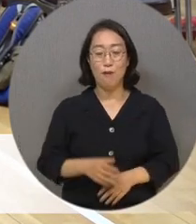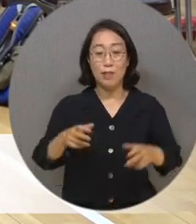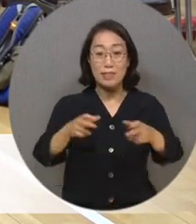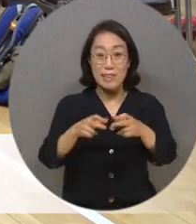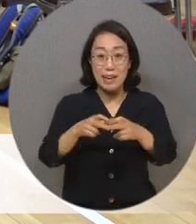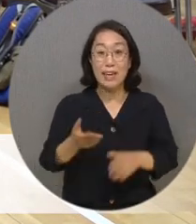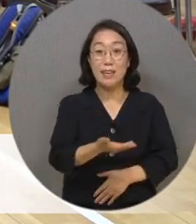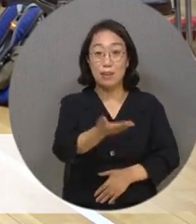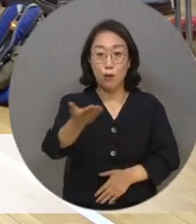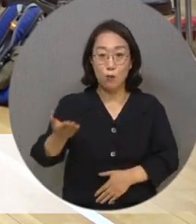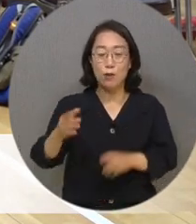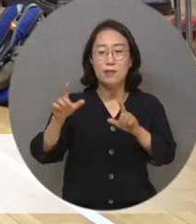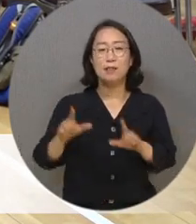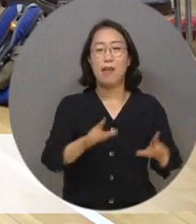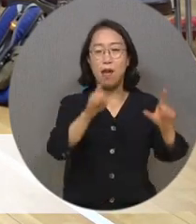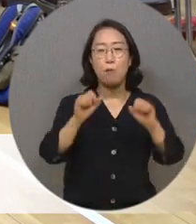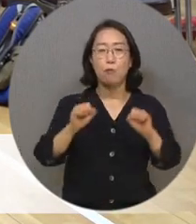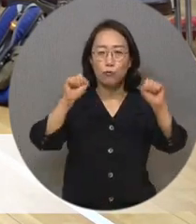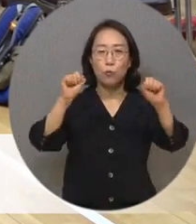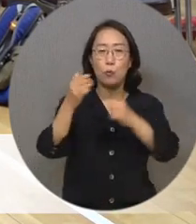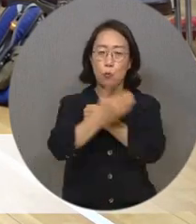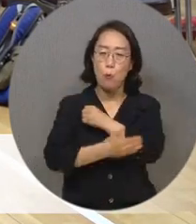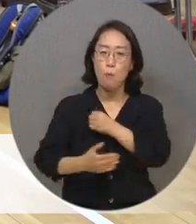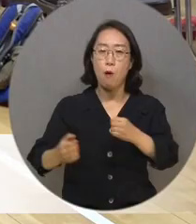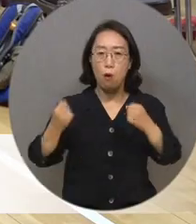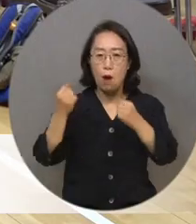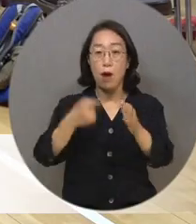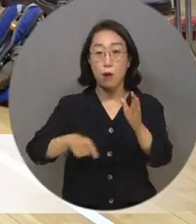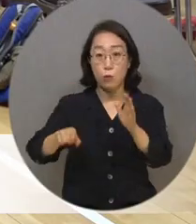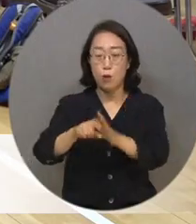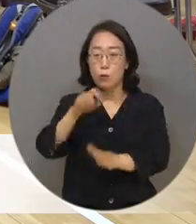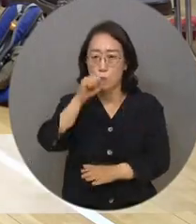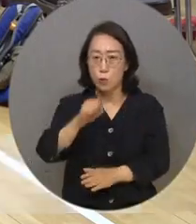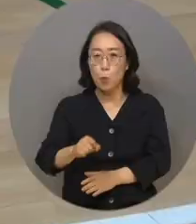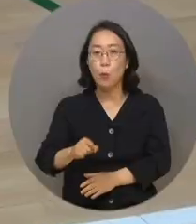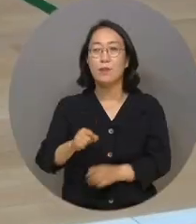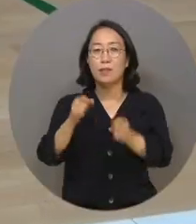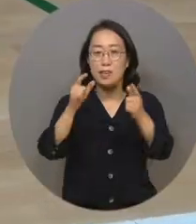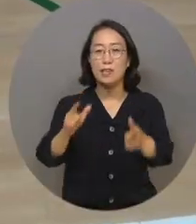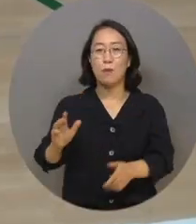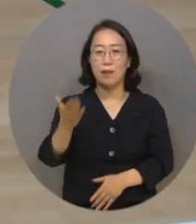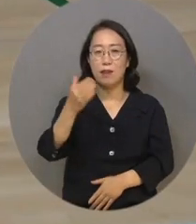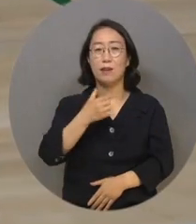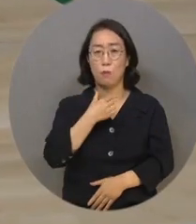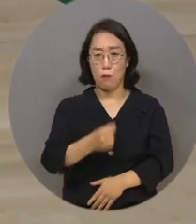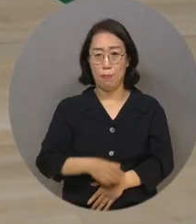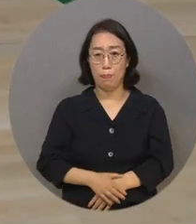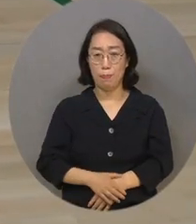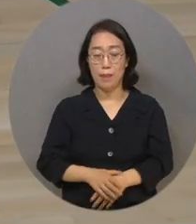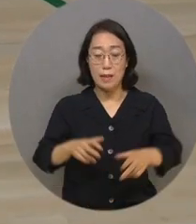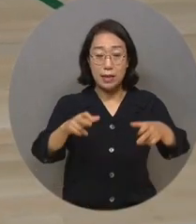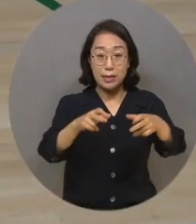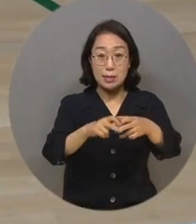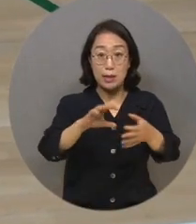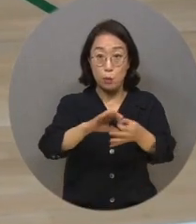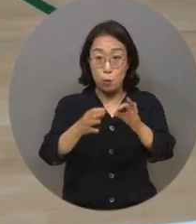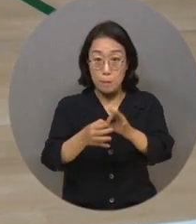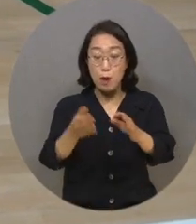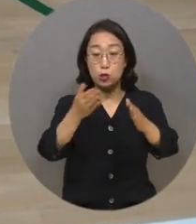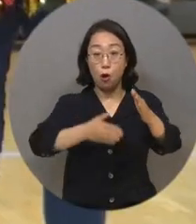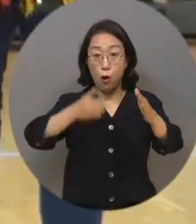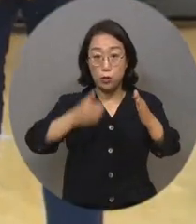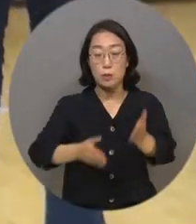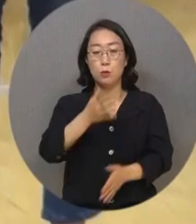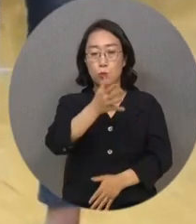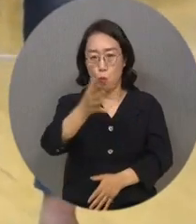장애인들은 생활체육과 또 건강을 유지하는 그런 기회가 됐으면 좋겠습니다. 보치아는 패럴림픽의 정식 종목의